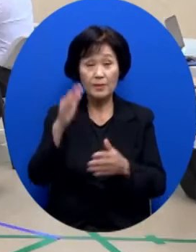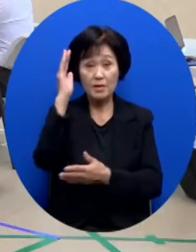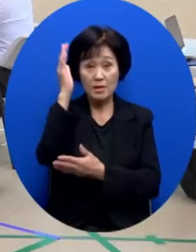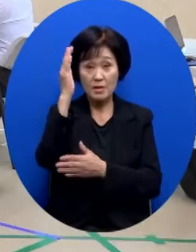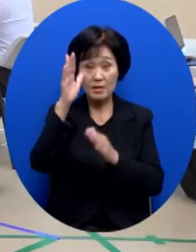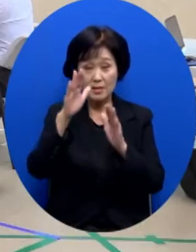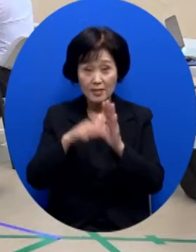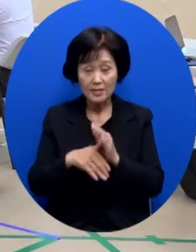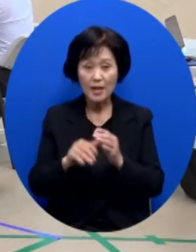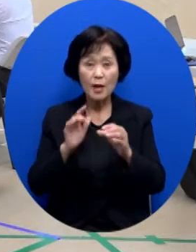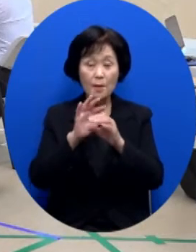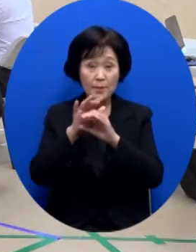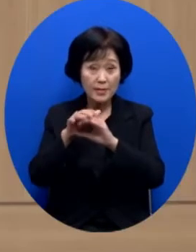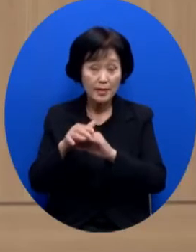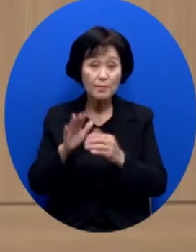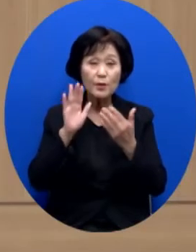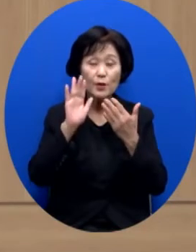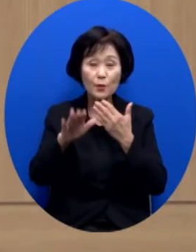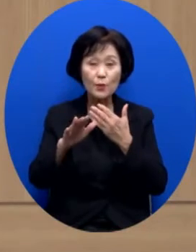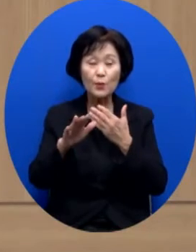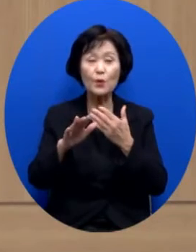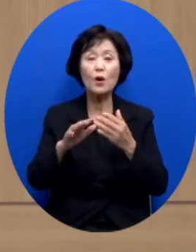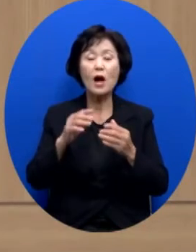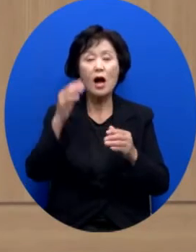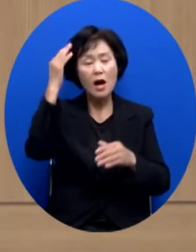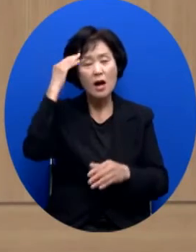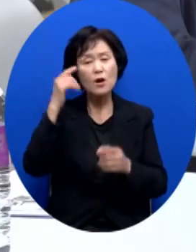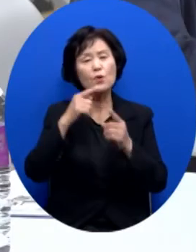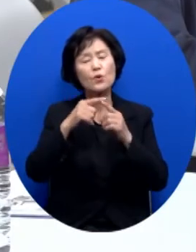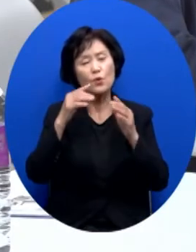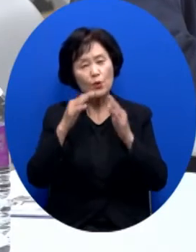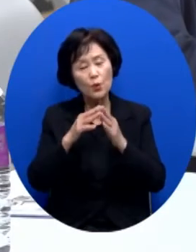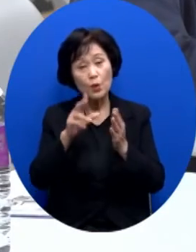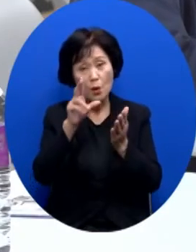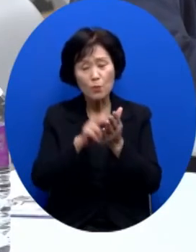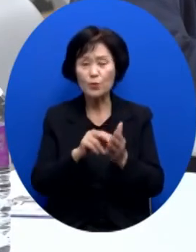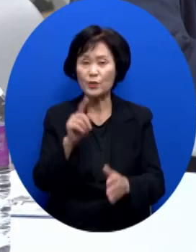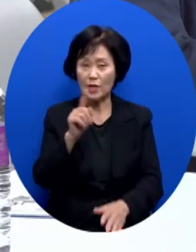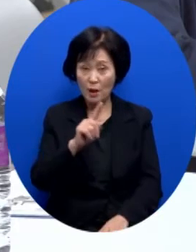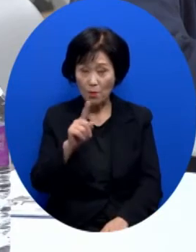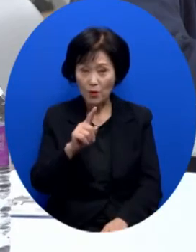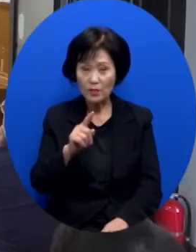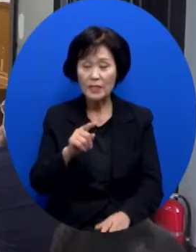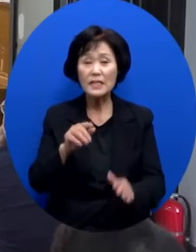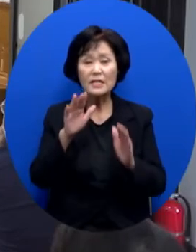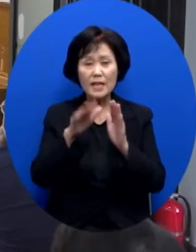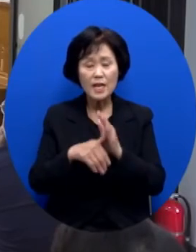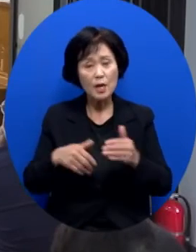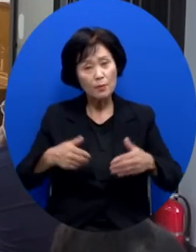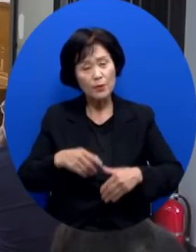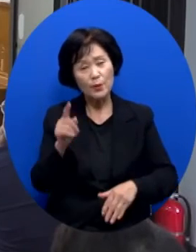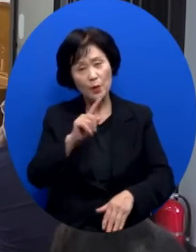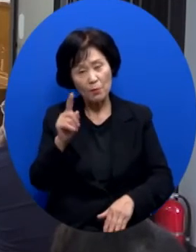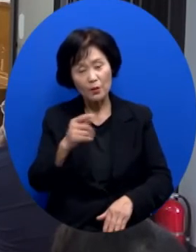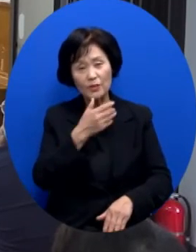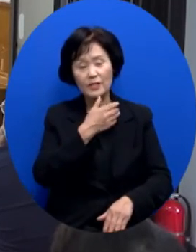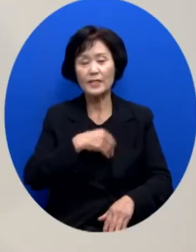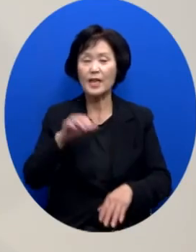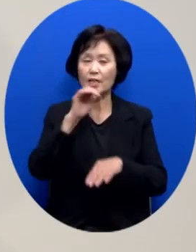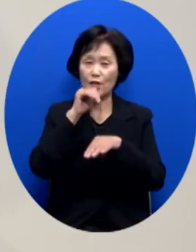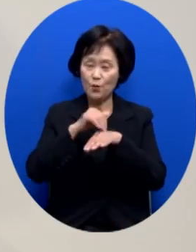강의에서는 팬데믹 이후 선명해진 한국 교회의 문제를 진단하고 시대적 변화에 필요한 설교와 제자훈련 등의